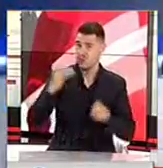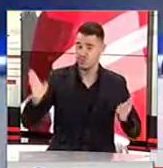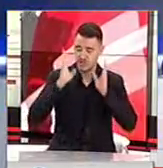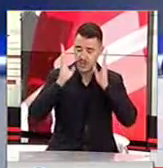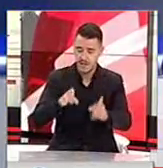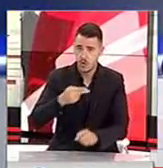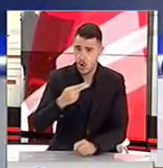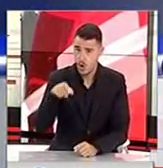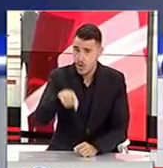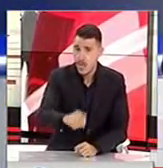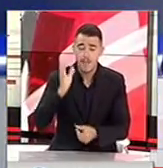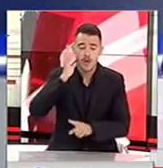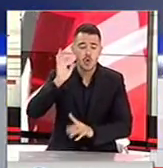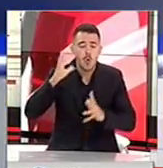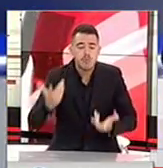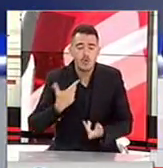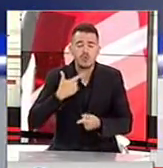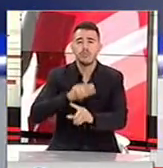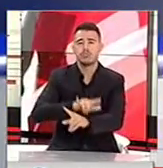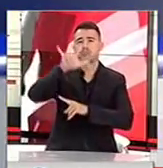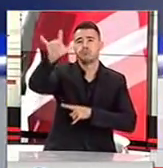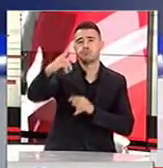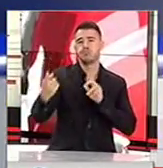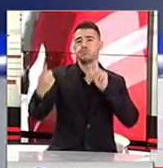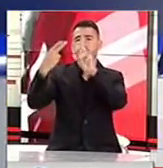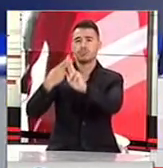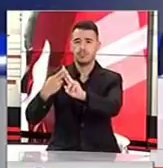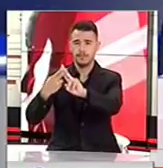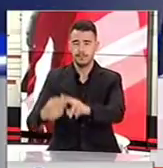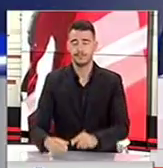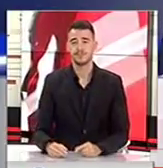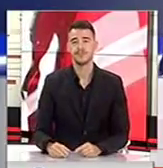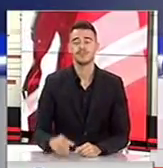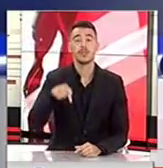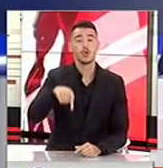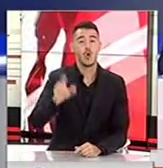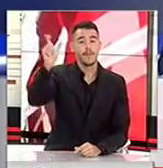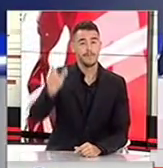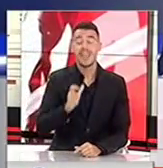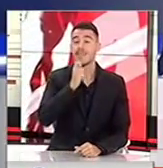Η κυρία Βεγίρη από την Αυτεμπορική και να ετοιμάζεται ο κύριος Ραπανάκης από την Αυγή.